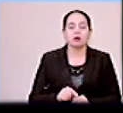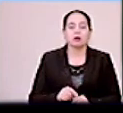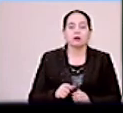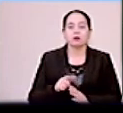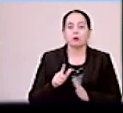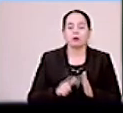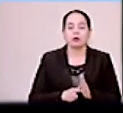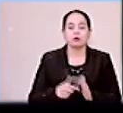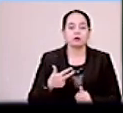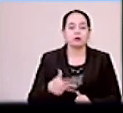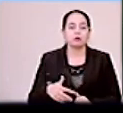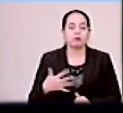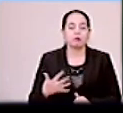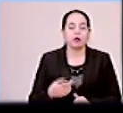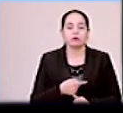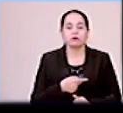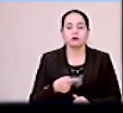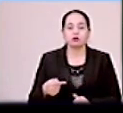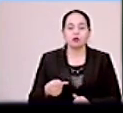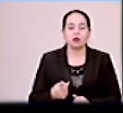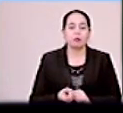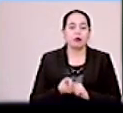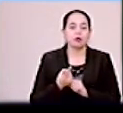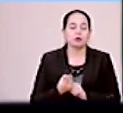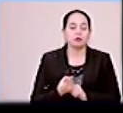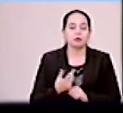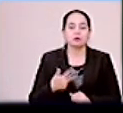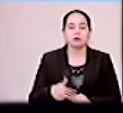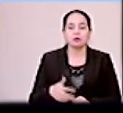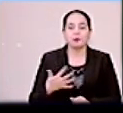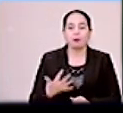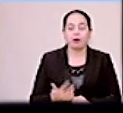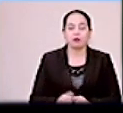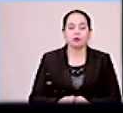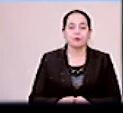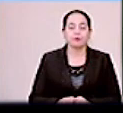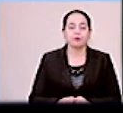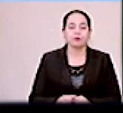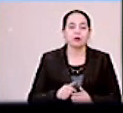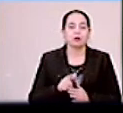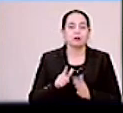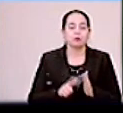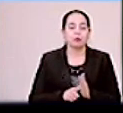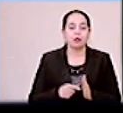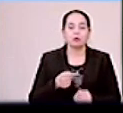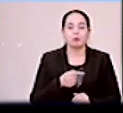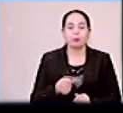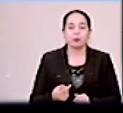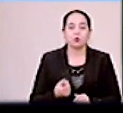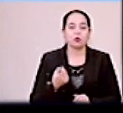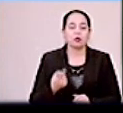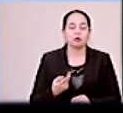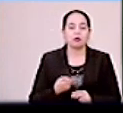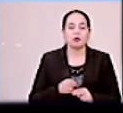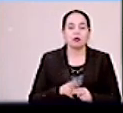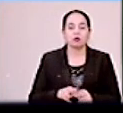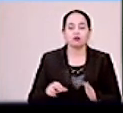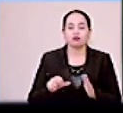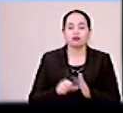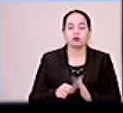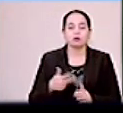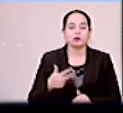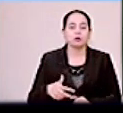17 35 вычитаем 11 35. 17 минус 11 – это